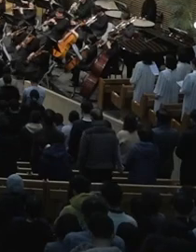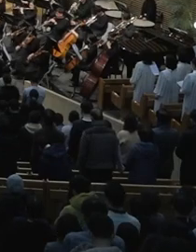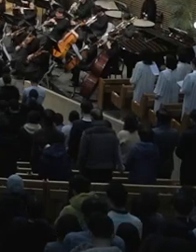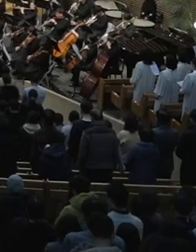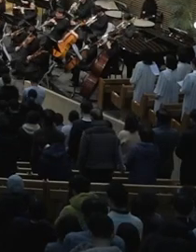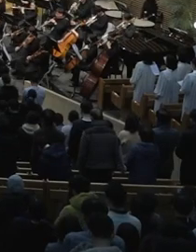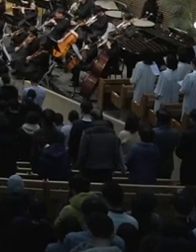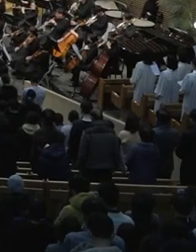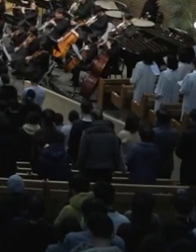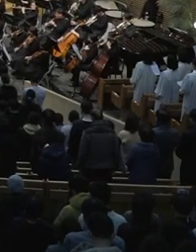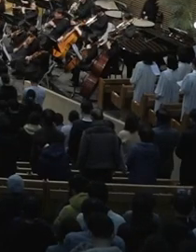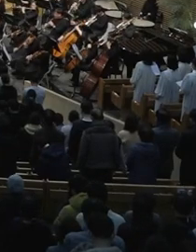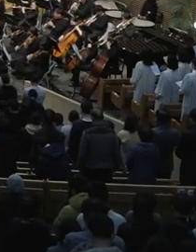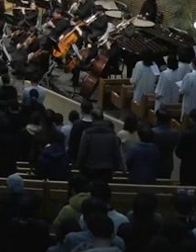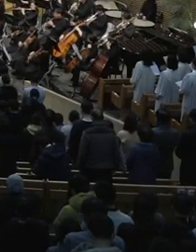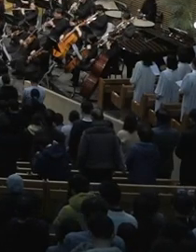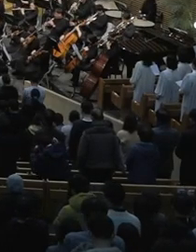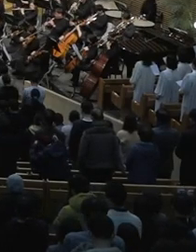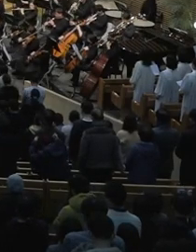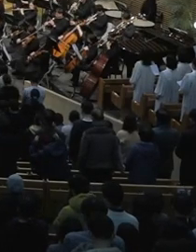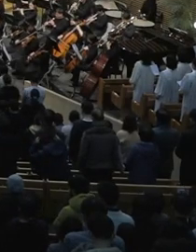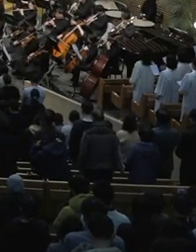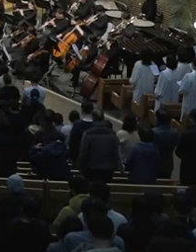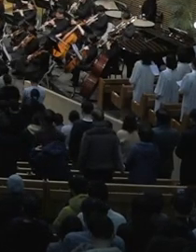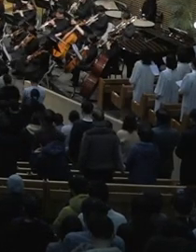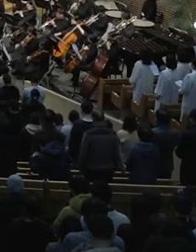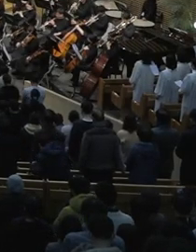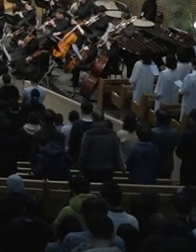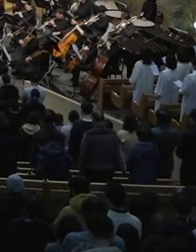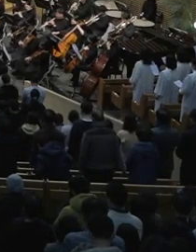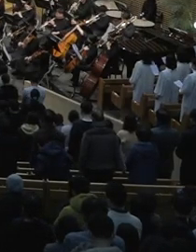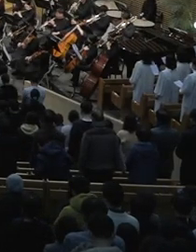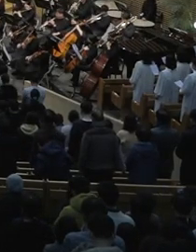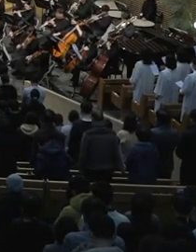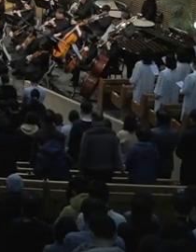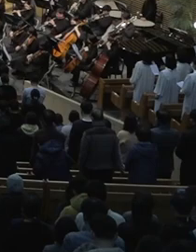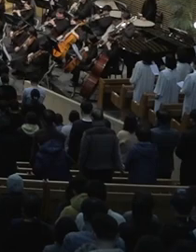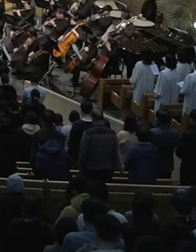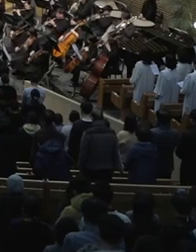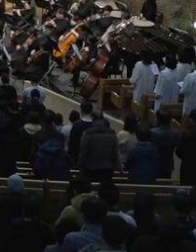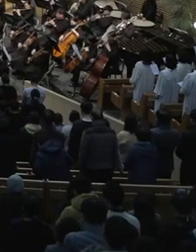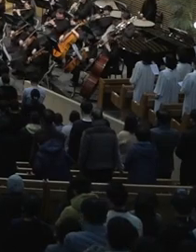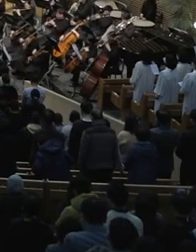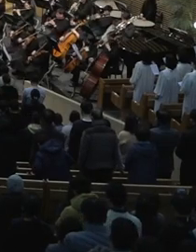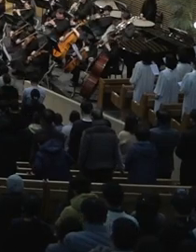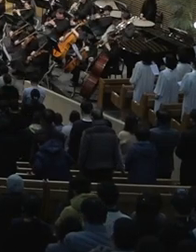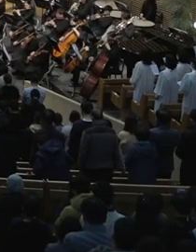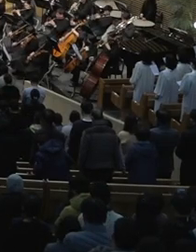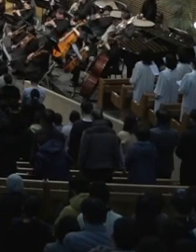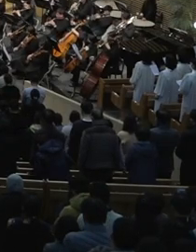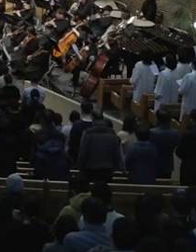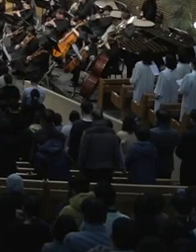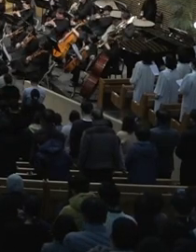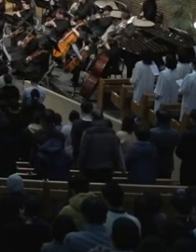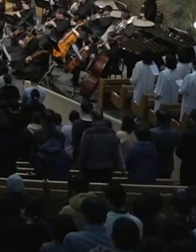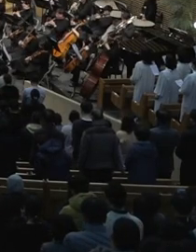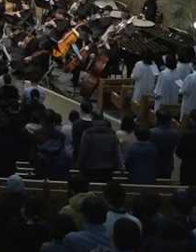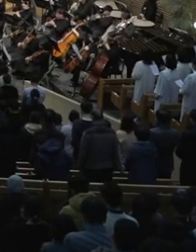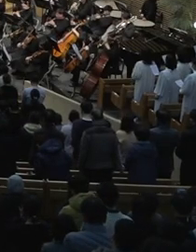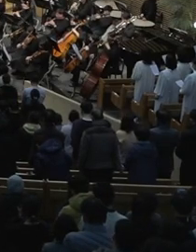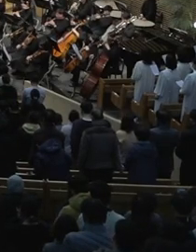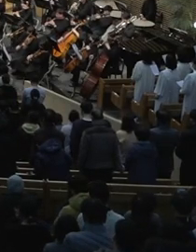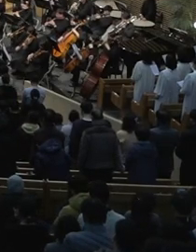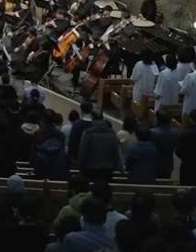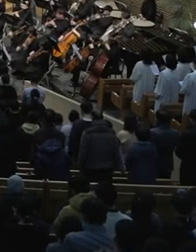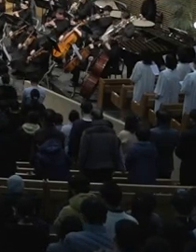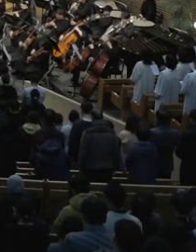주셔서 하나님의 놀라운 은혜 십자가의 부분이 하나님 교회 위에 그리고 하나님 우리의 모든 삶의